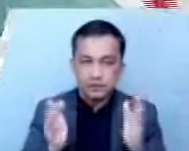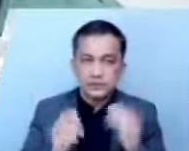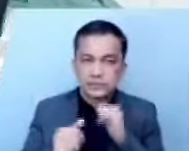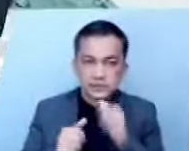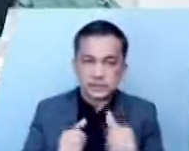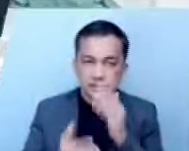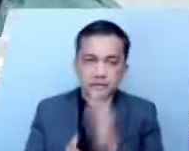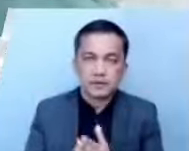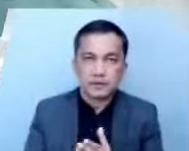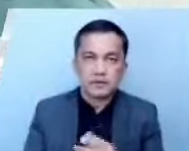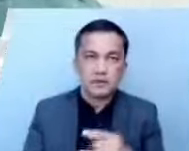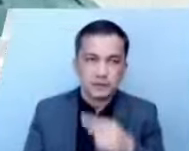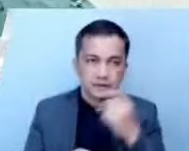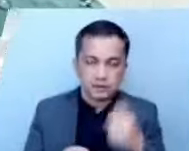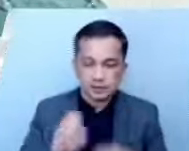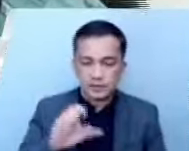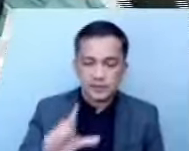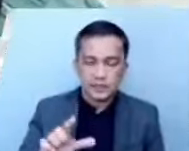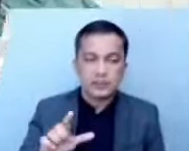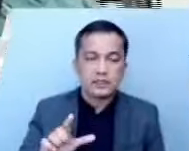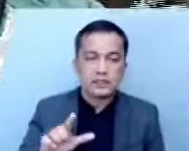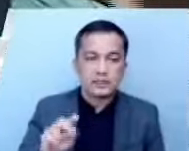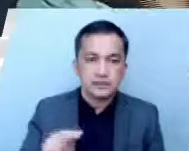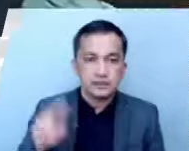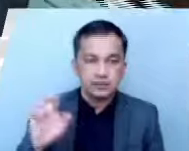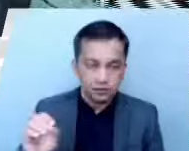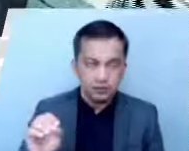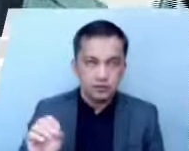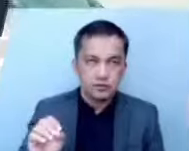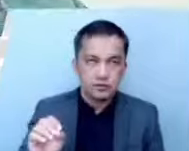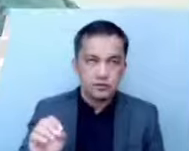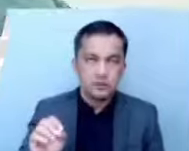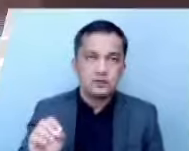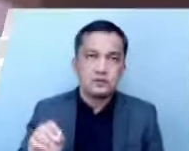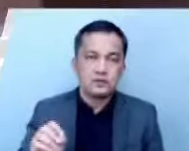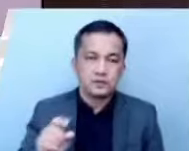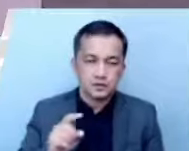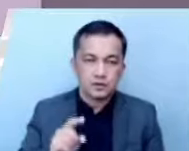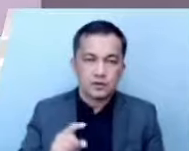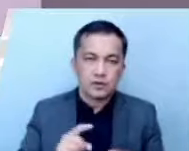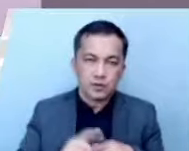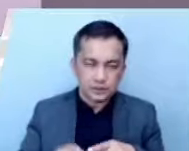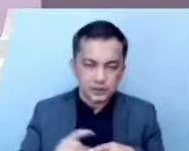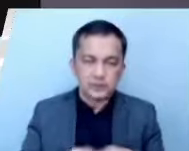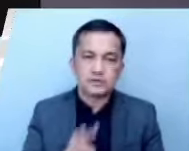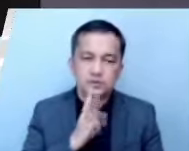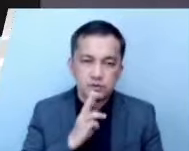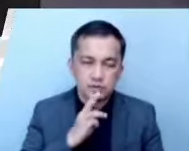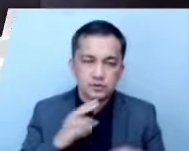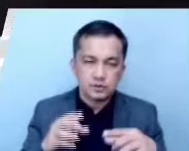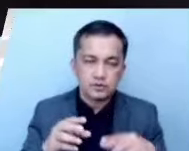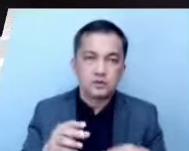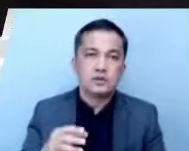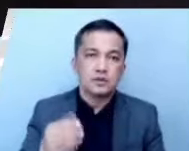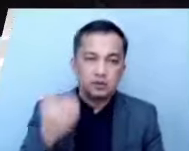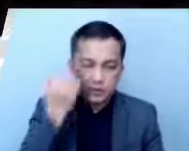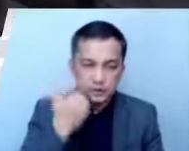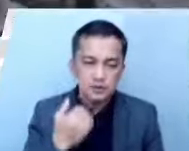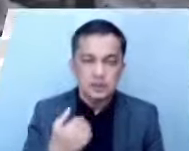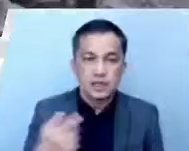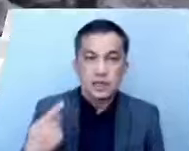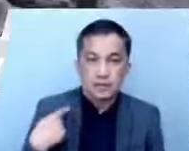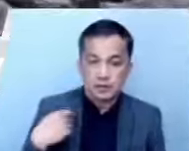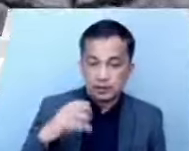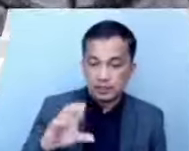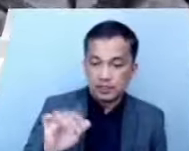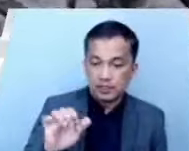because of El Niño power tightness and water shortages. Magkakaroon din ng cloud seeding operation para